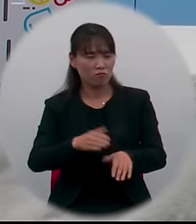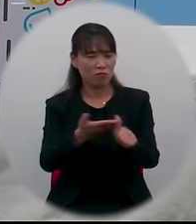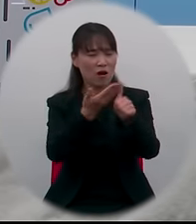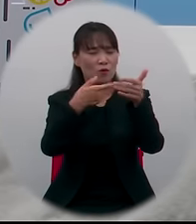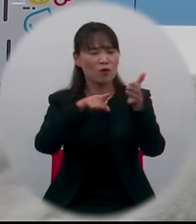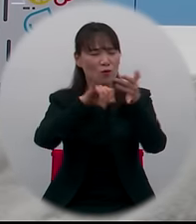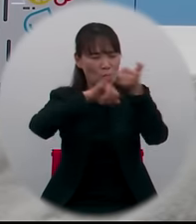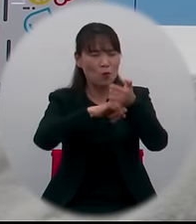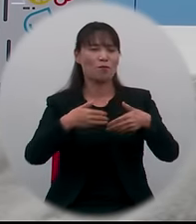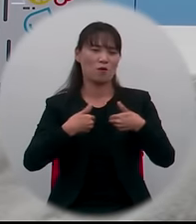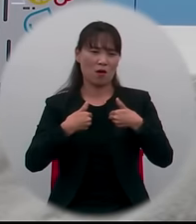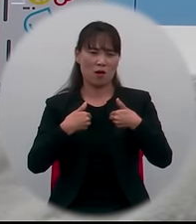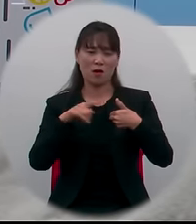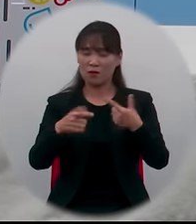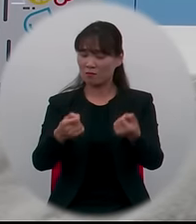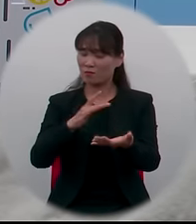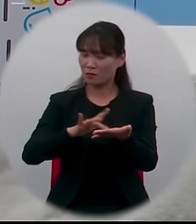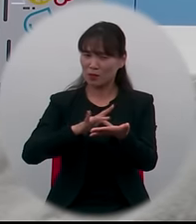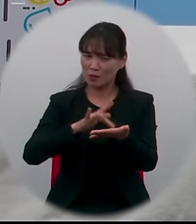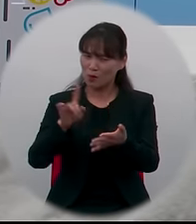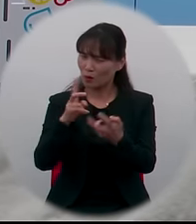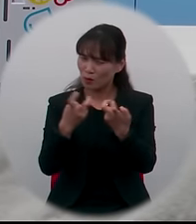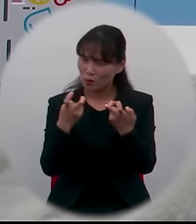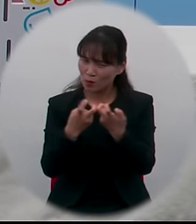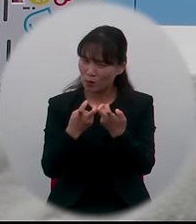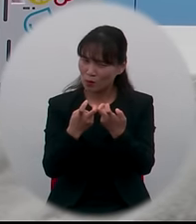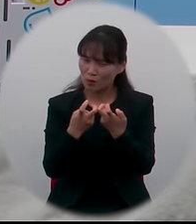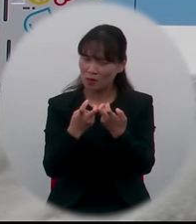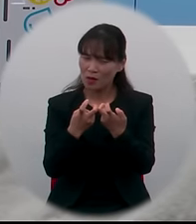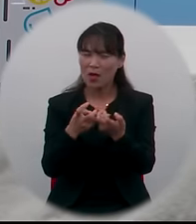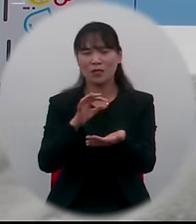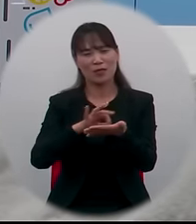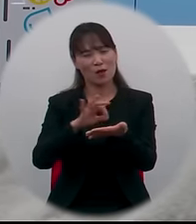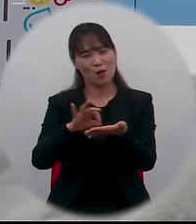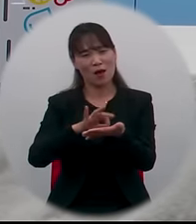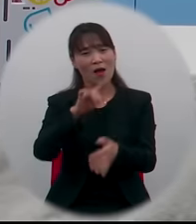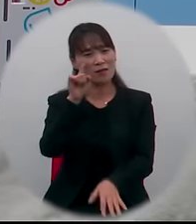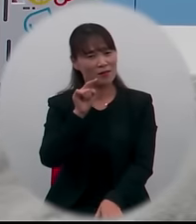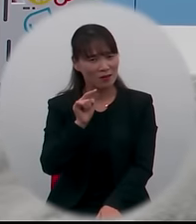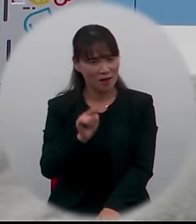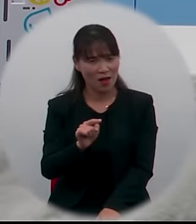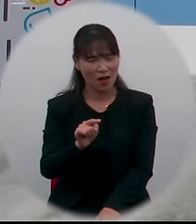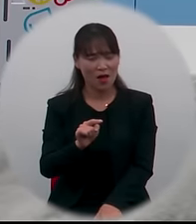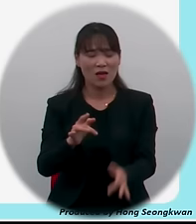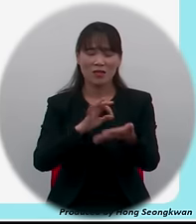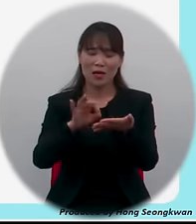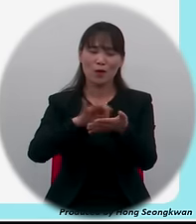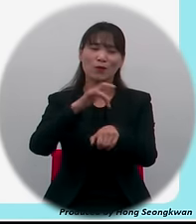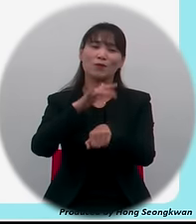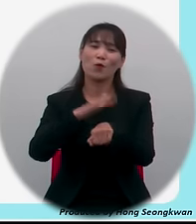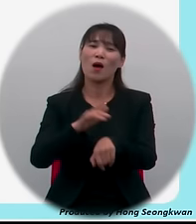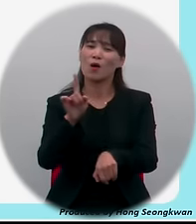인재로 성장하기 위한 자녀들에게 필수 도구가 되고 있어요 이러한 스마트폰을 어떤 식으로 쓸 수 있느냐